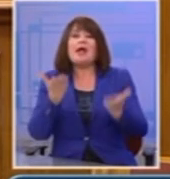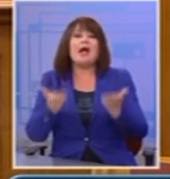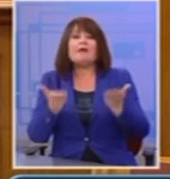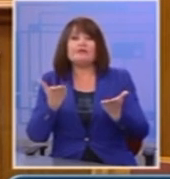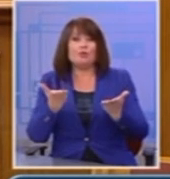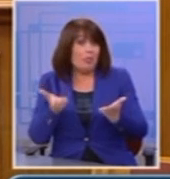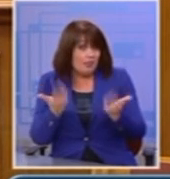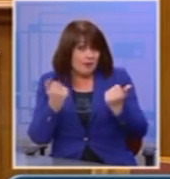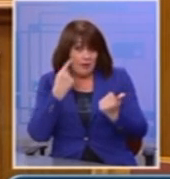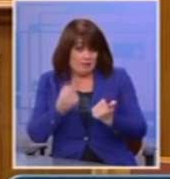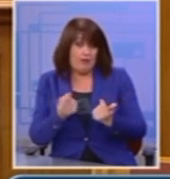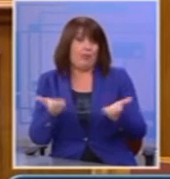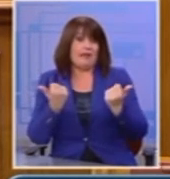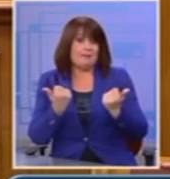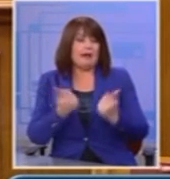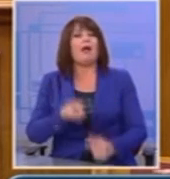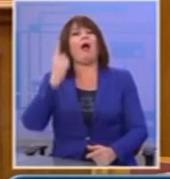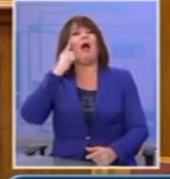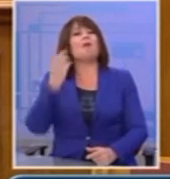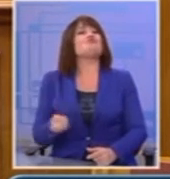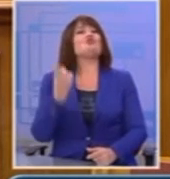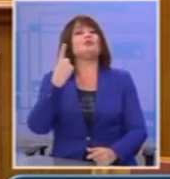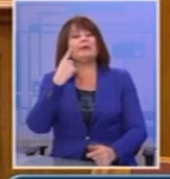κατέρευσε, επινοήθηκε το καινούριο.